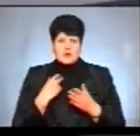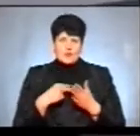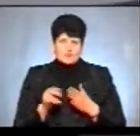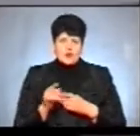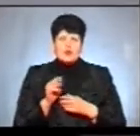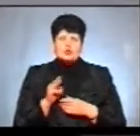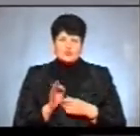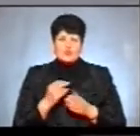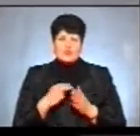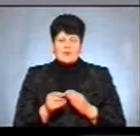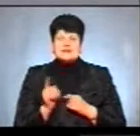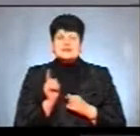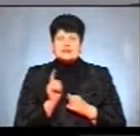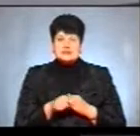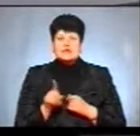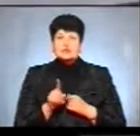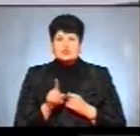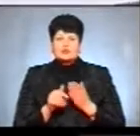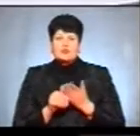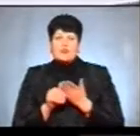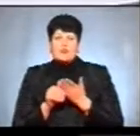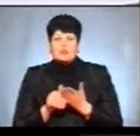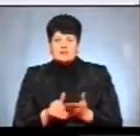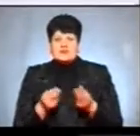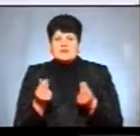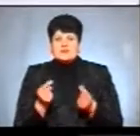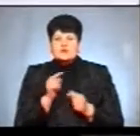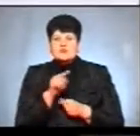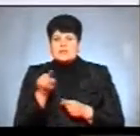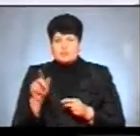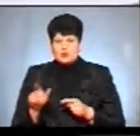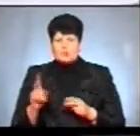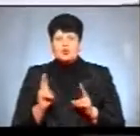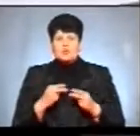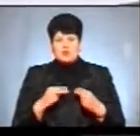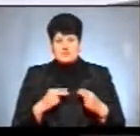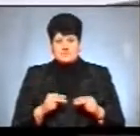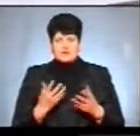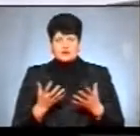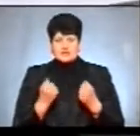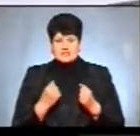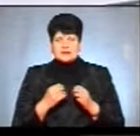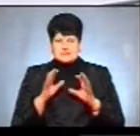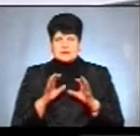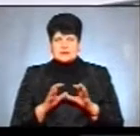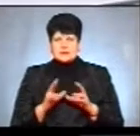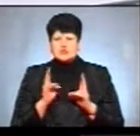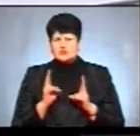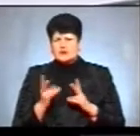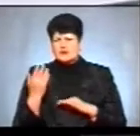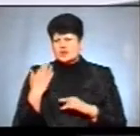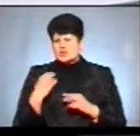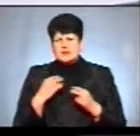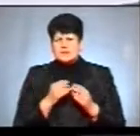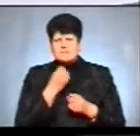то лише за те, щоб допомогти якось фінансово тим людям, які продають. Якщо взяти статистику, колись ніхто тих підсніжників не